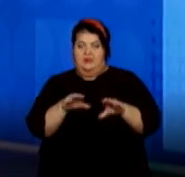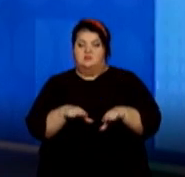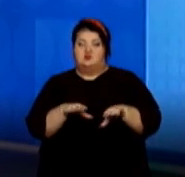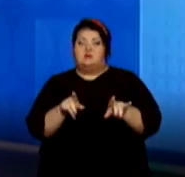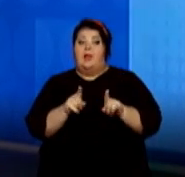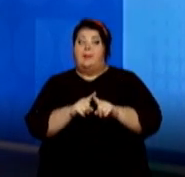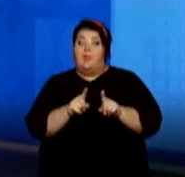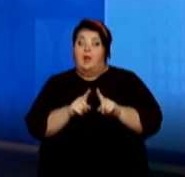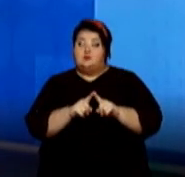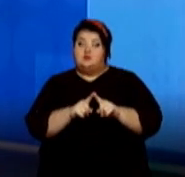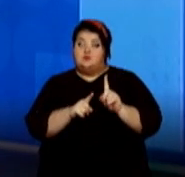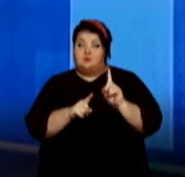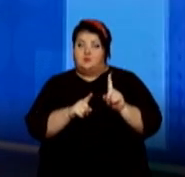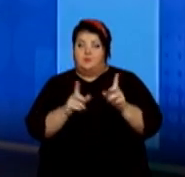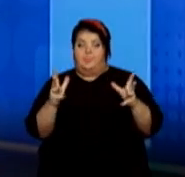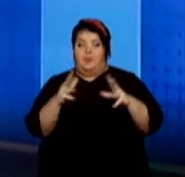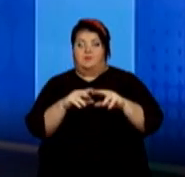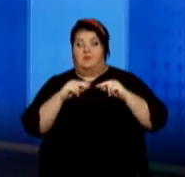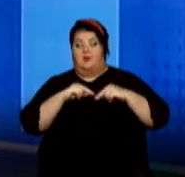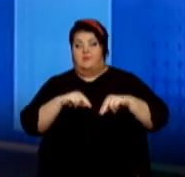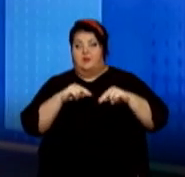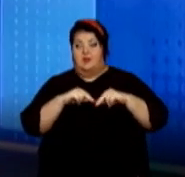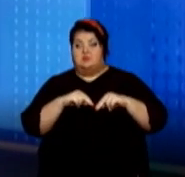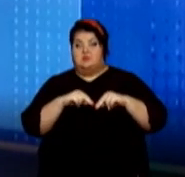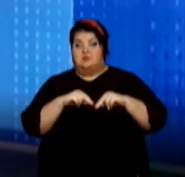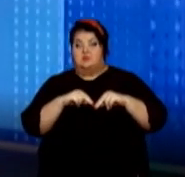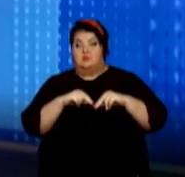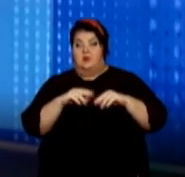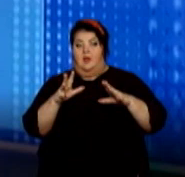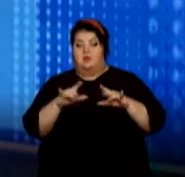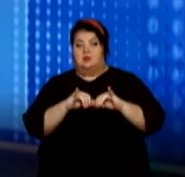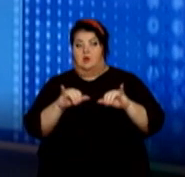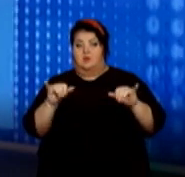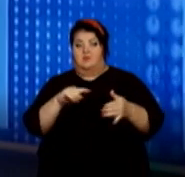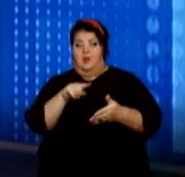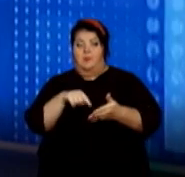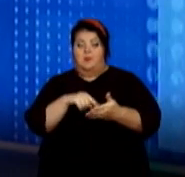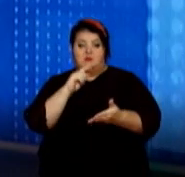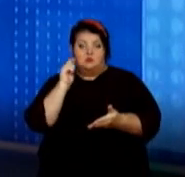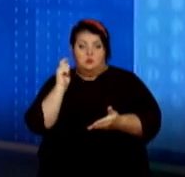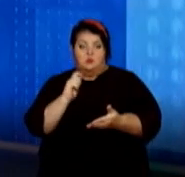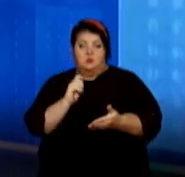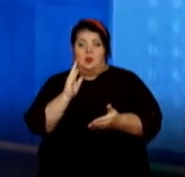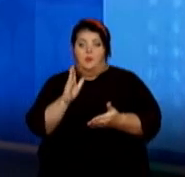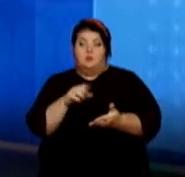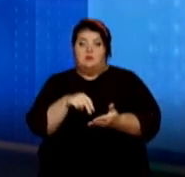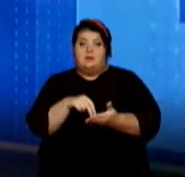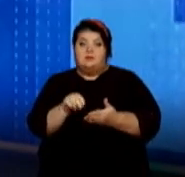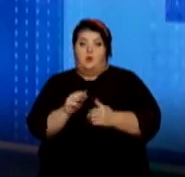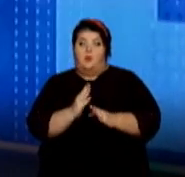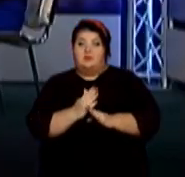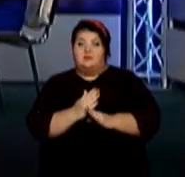Також в співпраці з інтегрованим розвитком міст України 2 буде закуплена